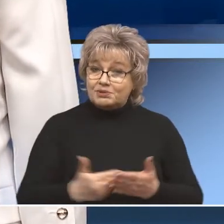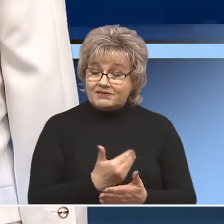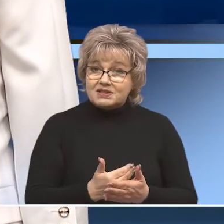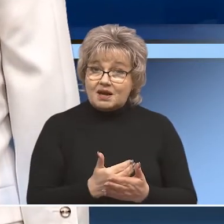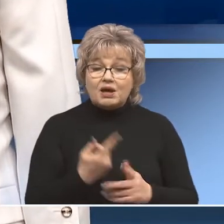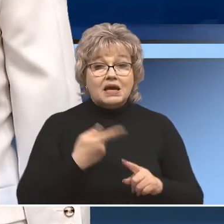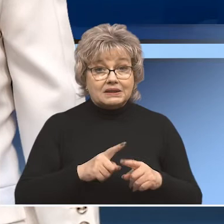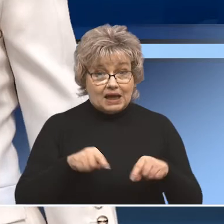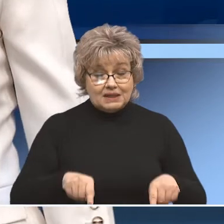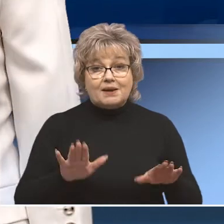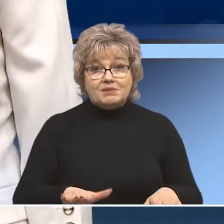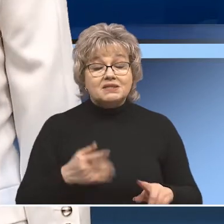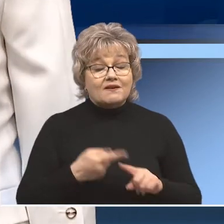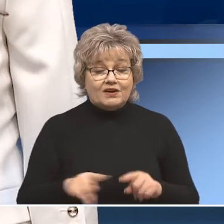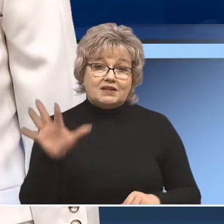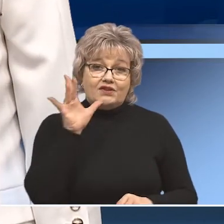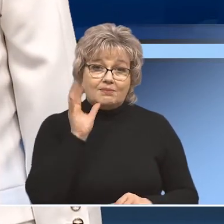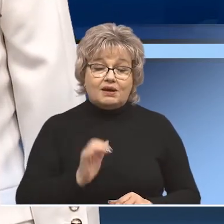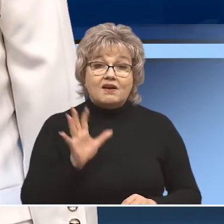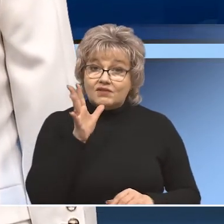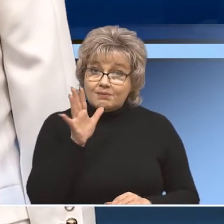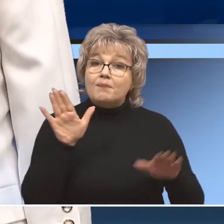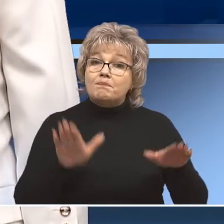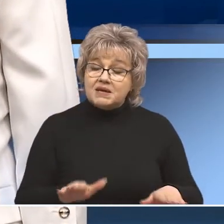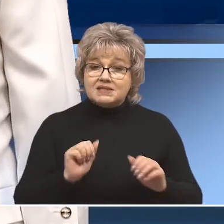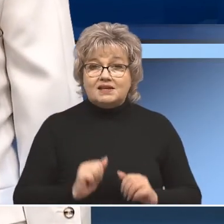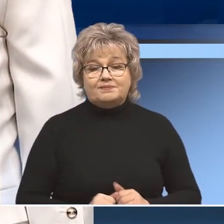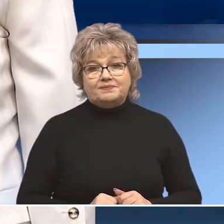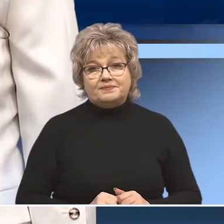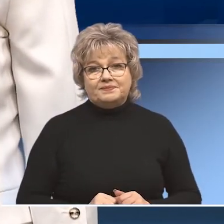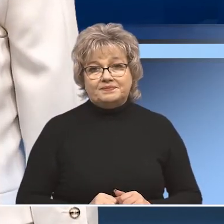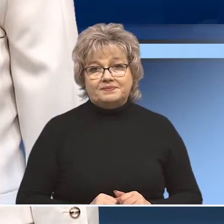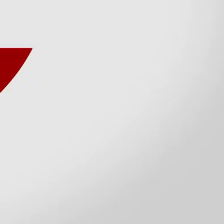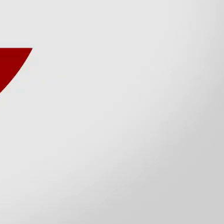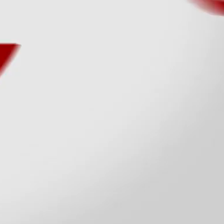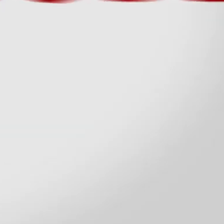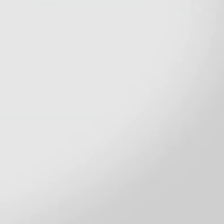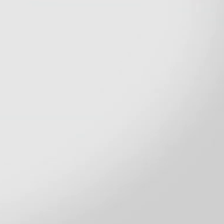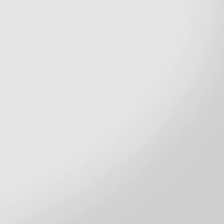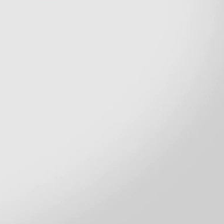хорошими новостями на этом же месте, в это же время. Время местное.